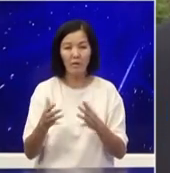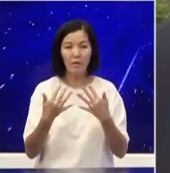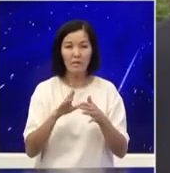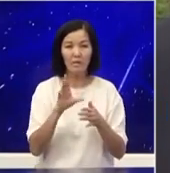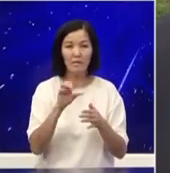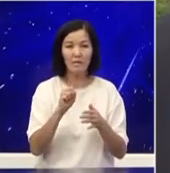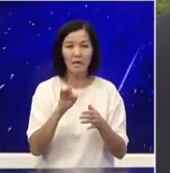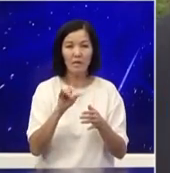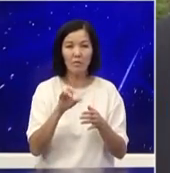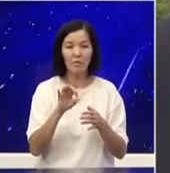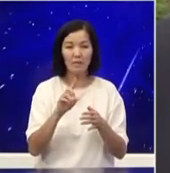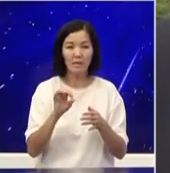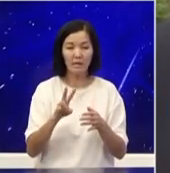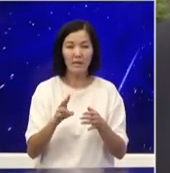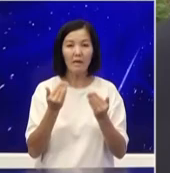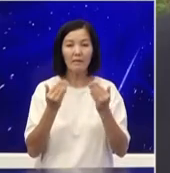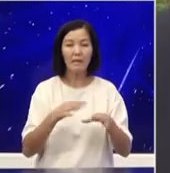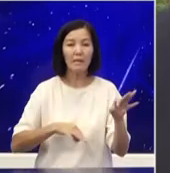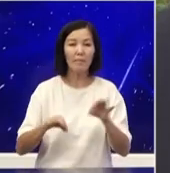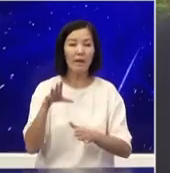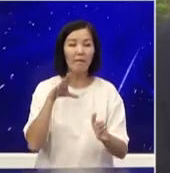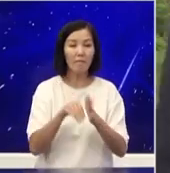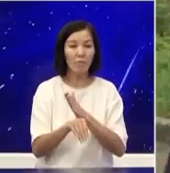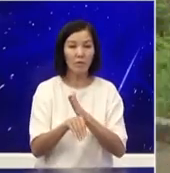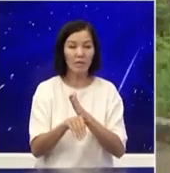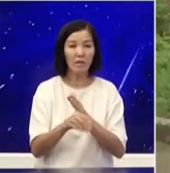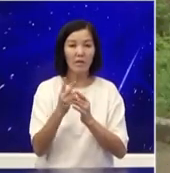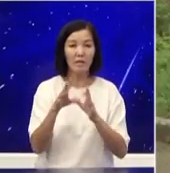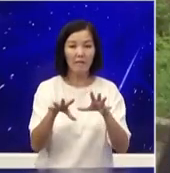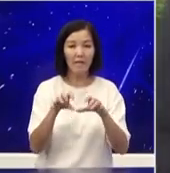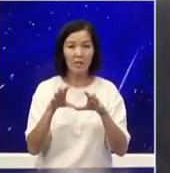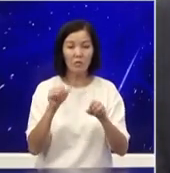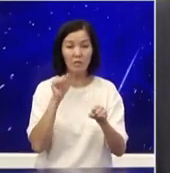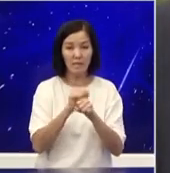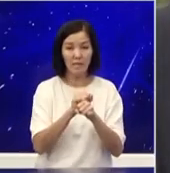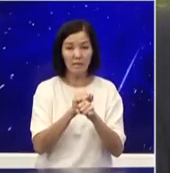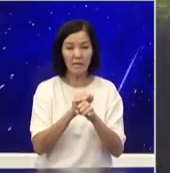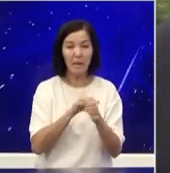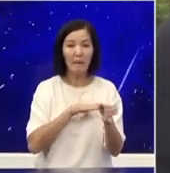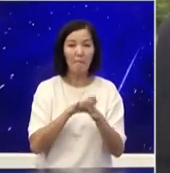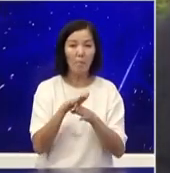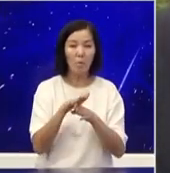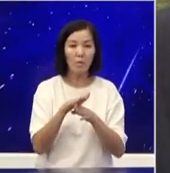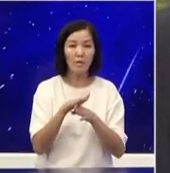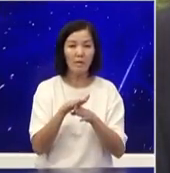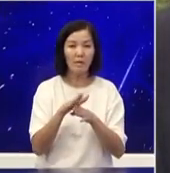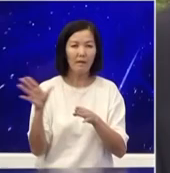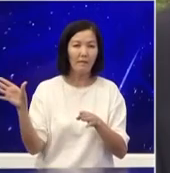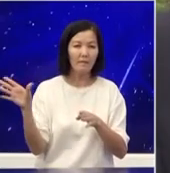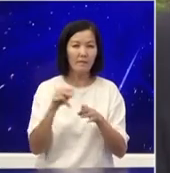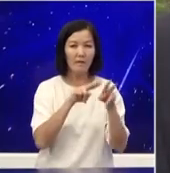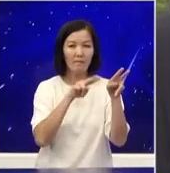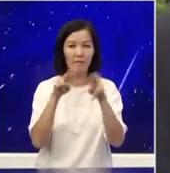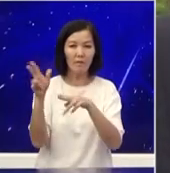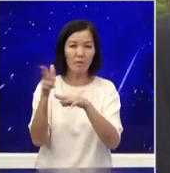Сарыозек. В этот данный проект входят, значит, 2 насосные станции. Полностью все скважины будут сейчас под видеонаблюдением,